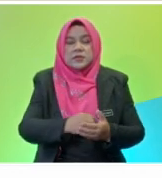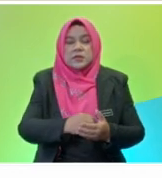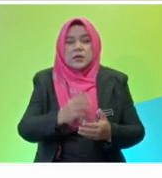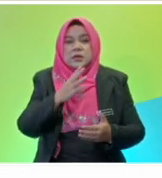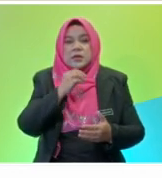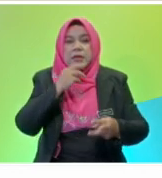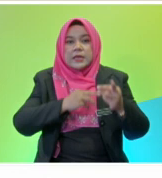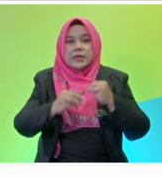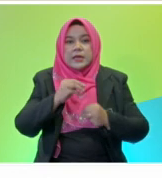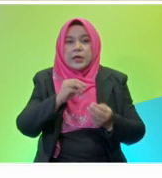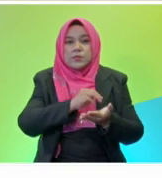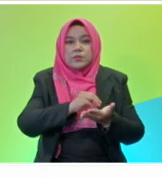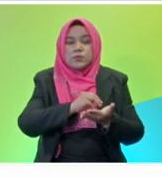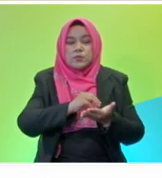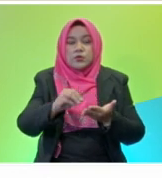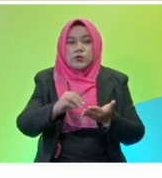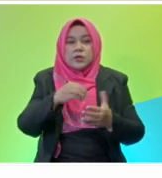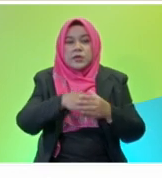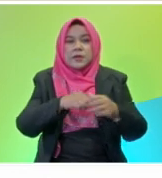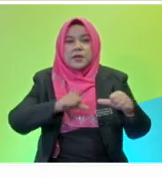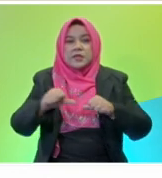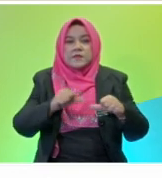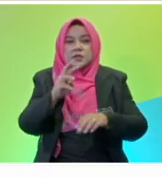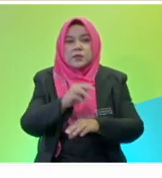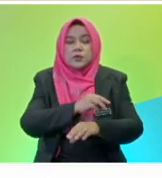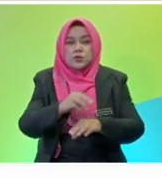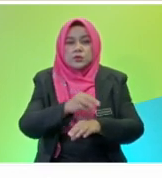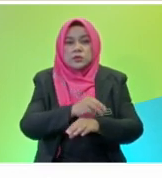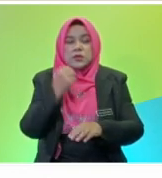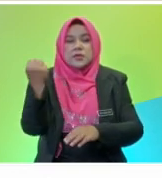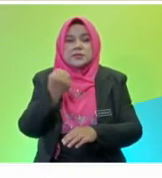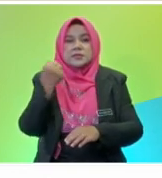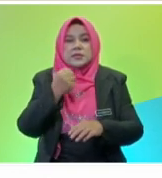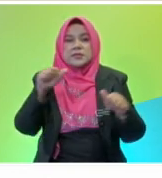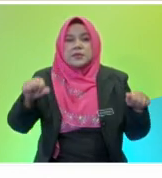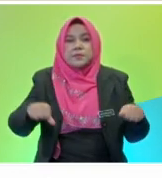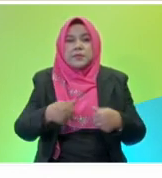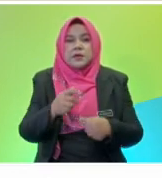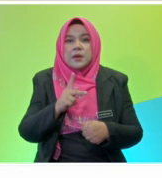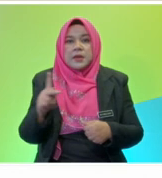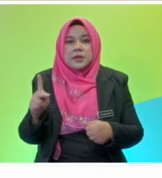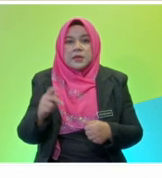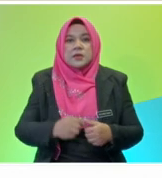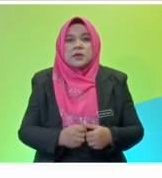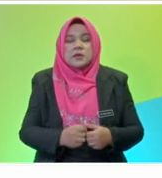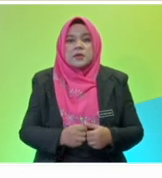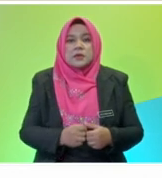serta tahap yang pertama kita tinggi sentiasa mengamalkan Oke dan